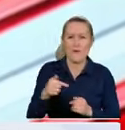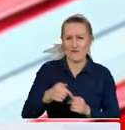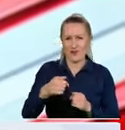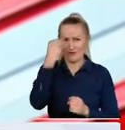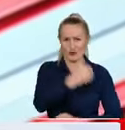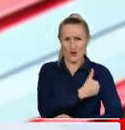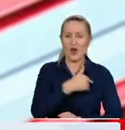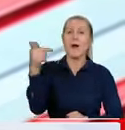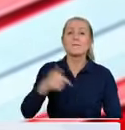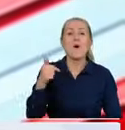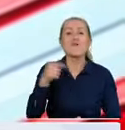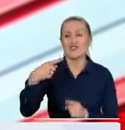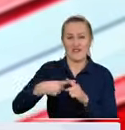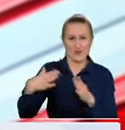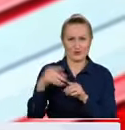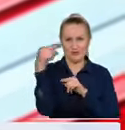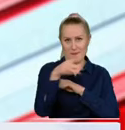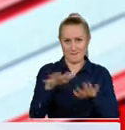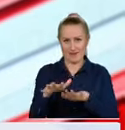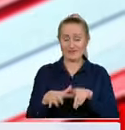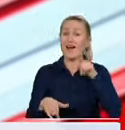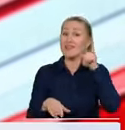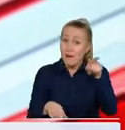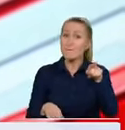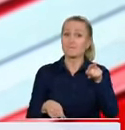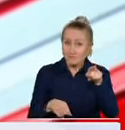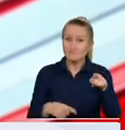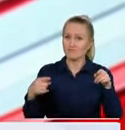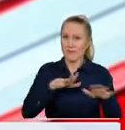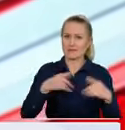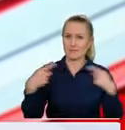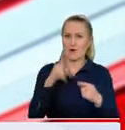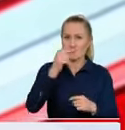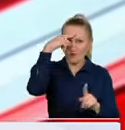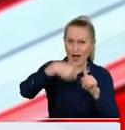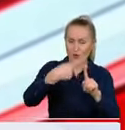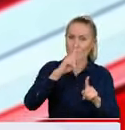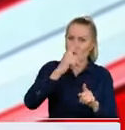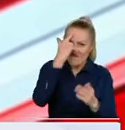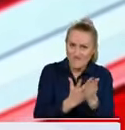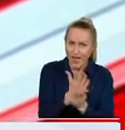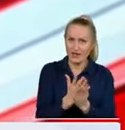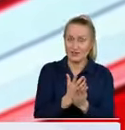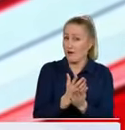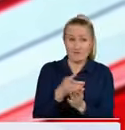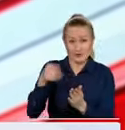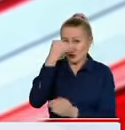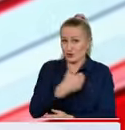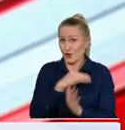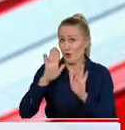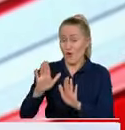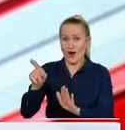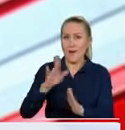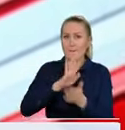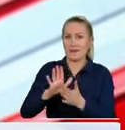kościele. To miejsce jest dla tych, którzy są katolikami, praktykują, a niekoniecznie szkoła, która powinna być